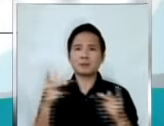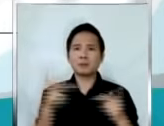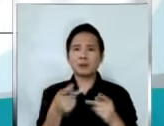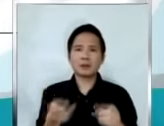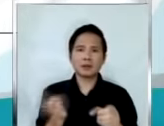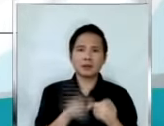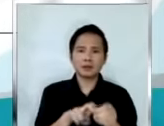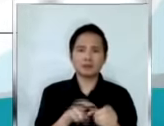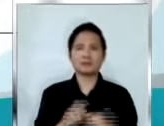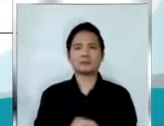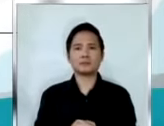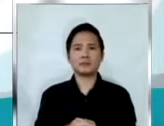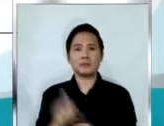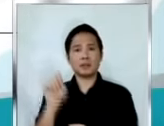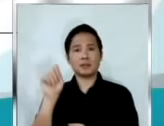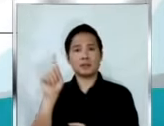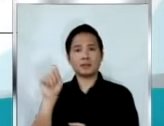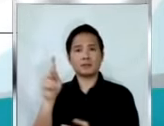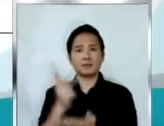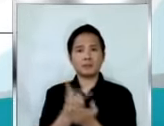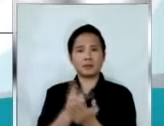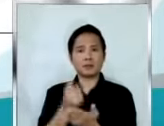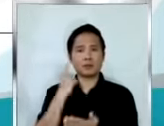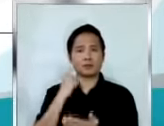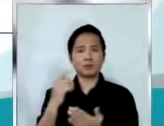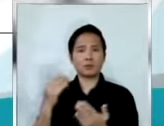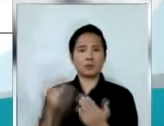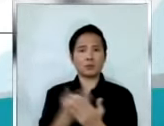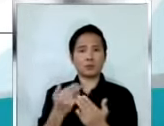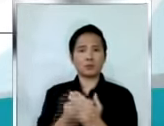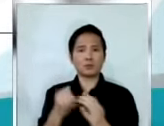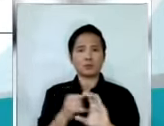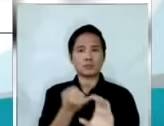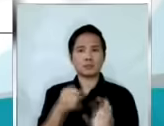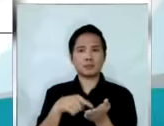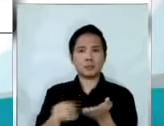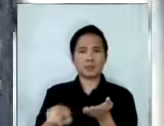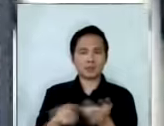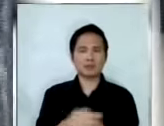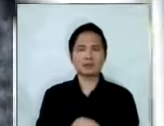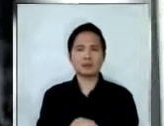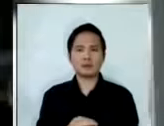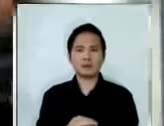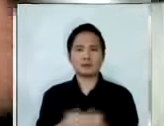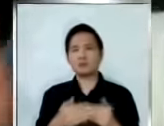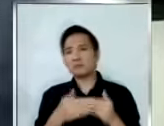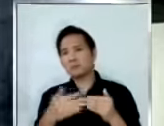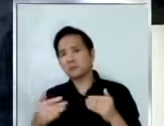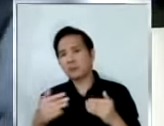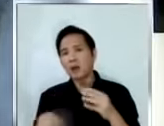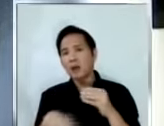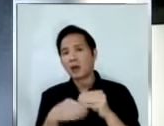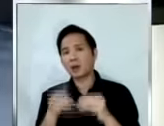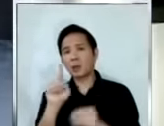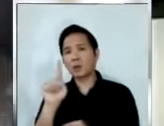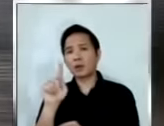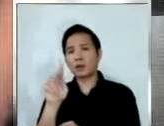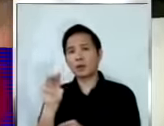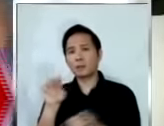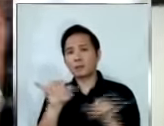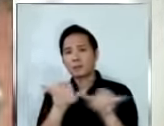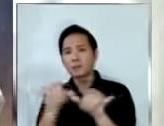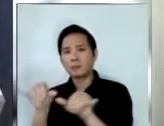jeep para sa unang 4 na kilometro at may dagdag na 150 sa mga susunod na kilometro. Mas mahal ito ng 2 piso